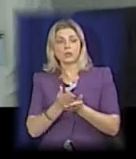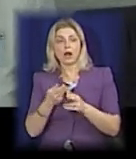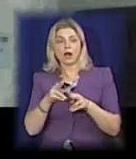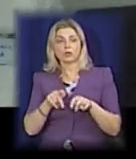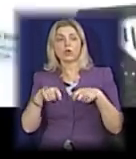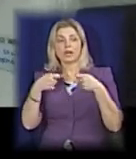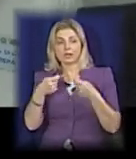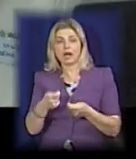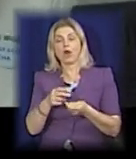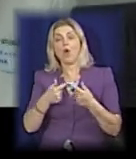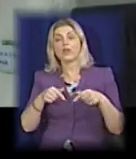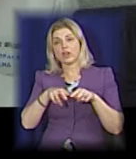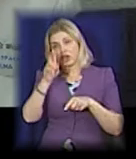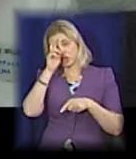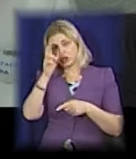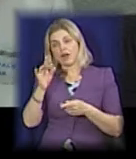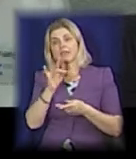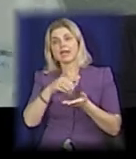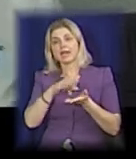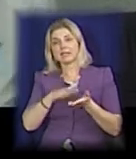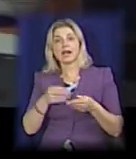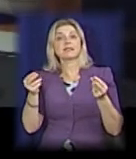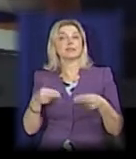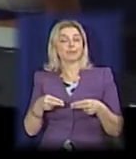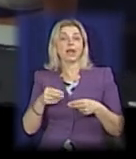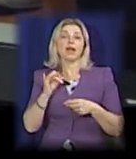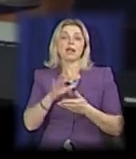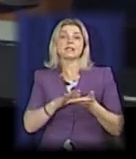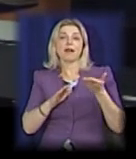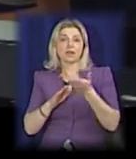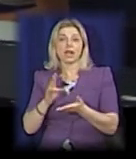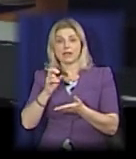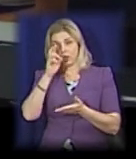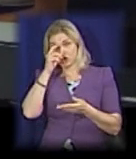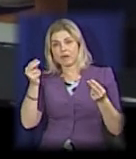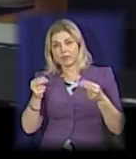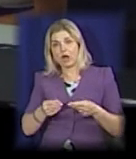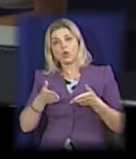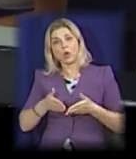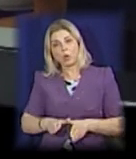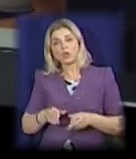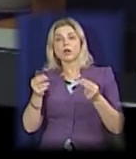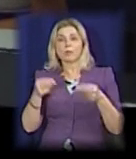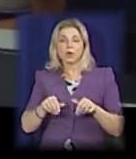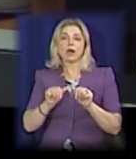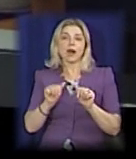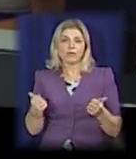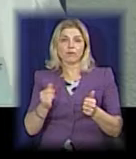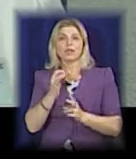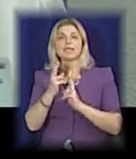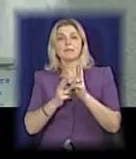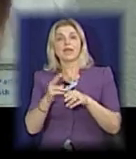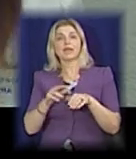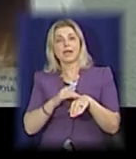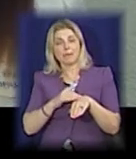відділи державної реєстрації актів цивільного стану. Подати заяву на державну реєстрацію народження, шлюбу, розірвання шлюбу, зміну